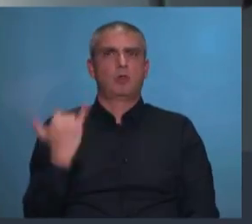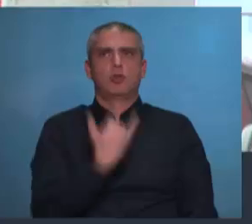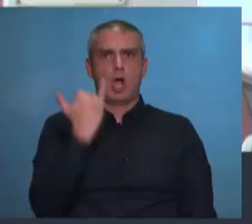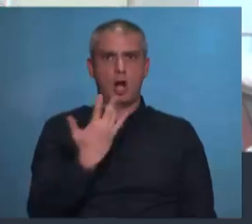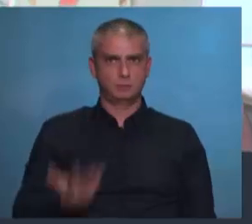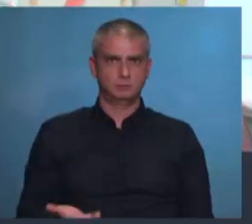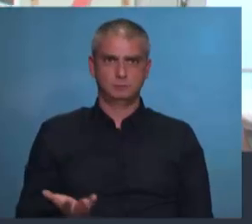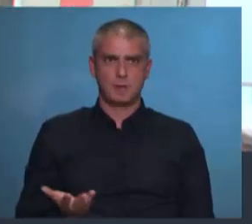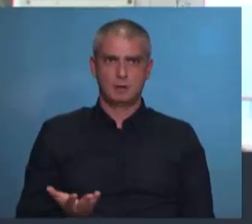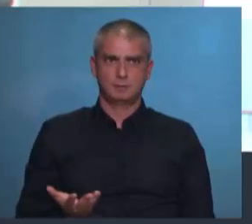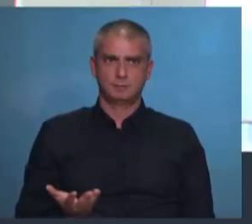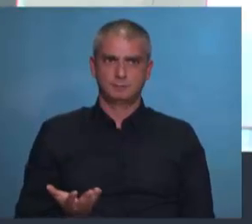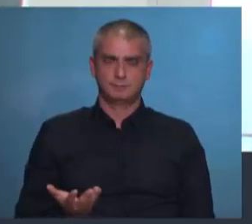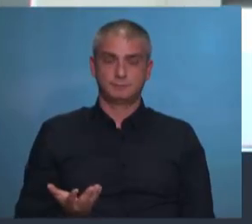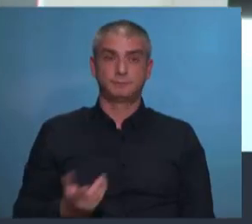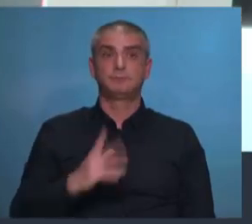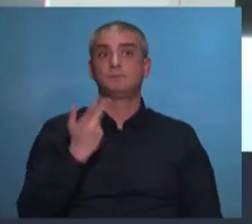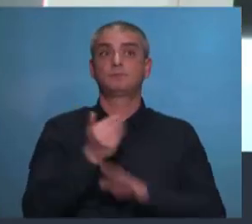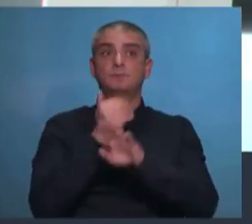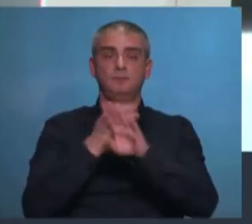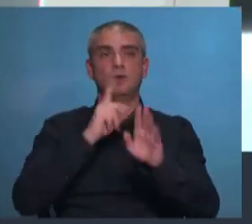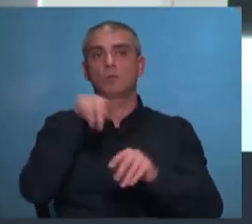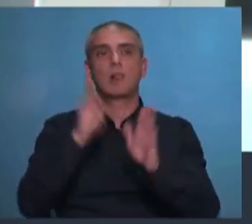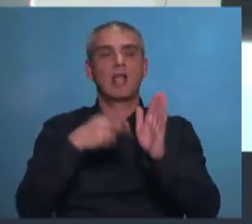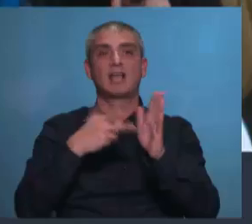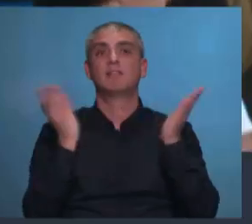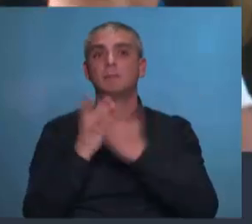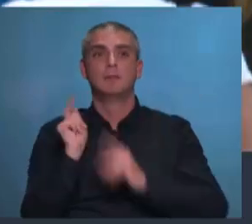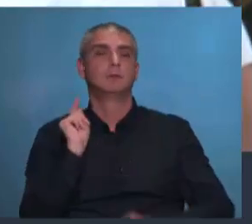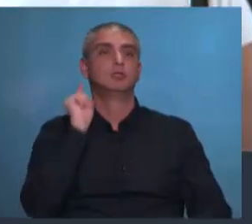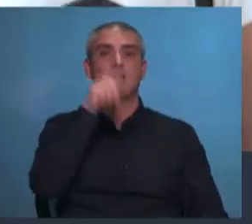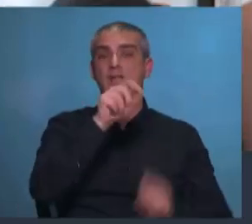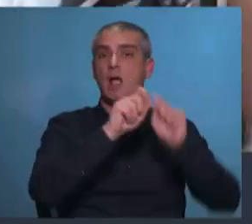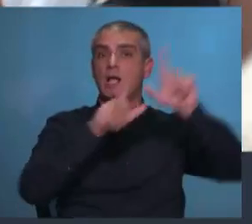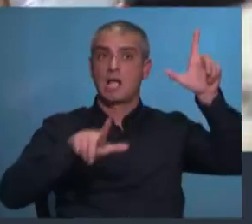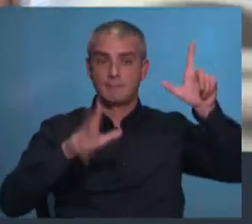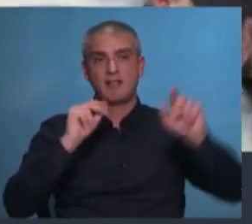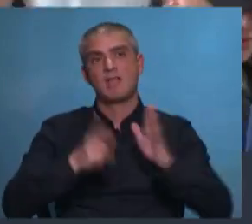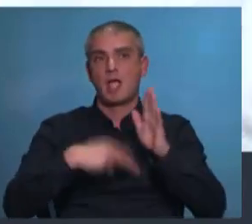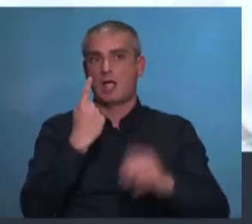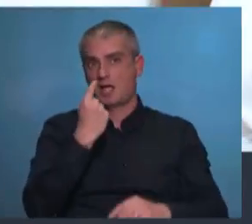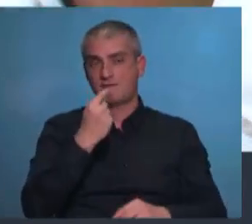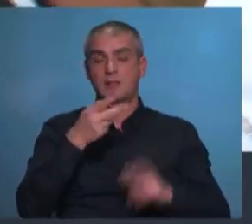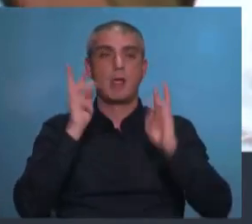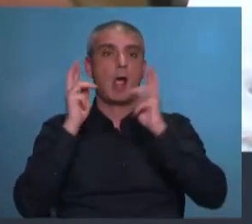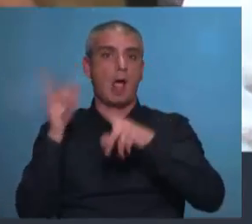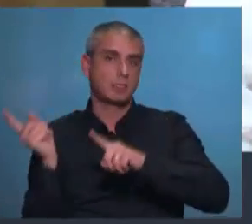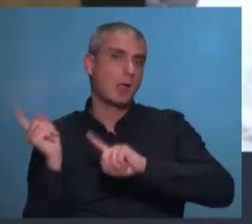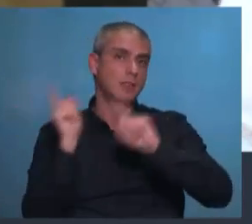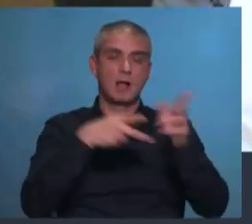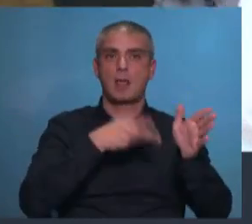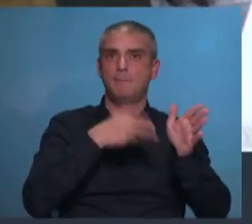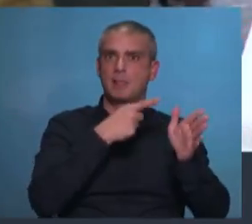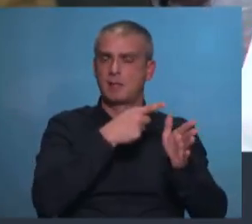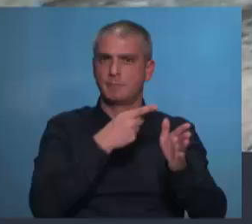לבקרים. גם יותר היום בוטלה רכבת מבאר שבע לכרמיאל ורכבת נוספת מרעננה לבנימינה